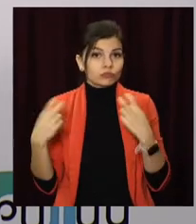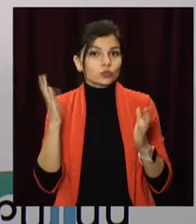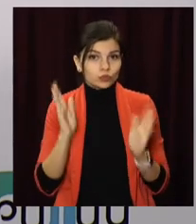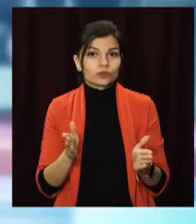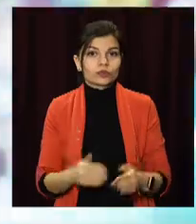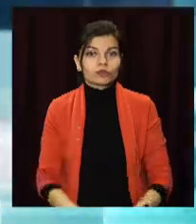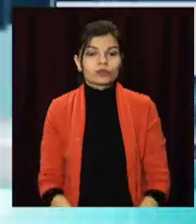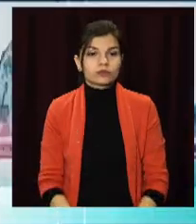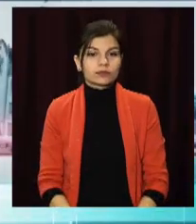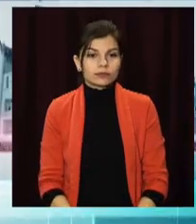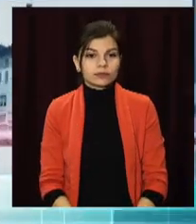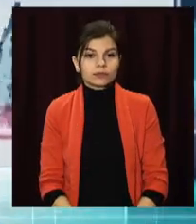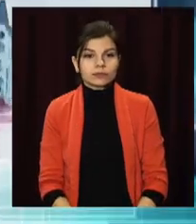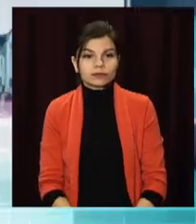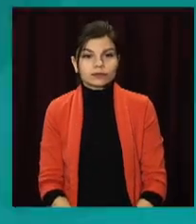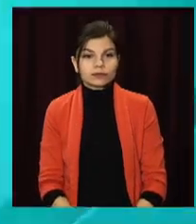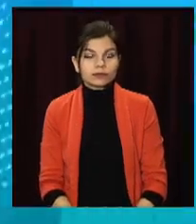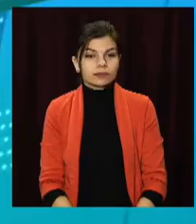нас прийде.